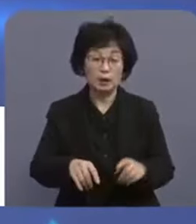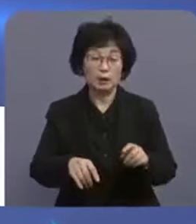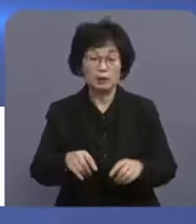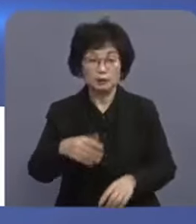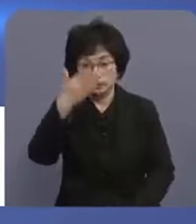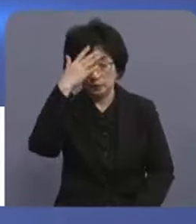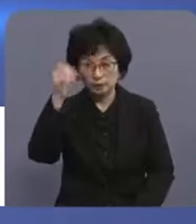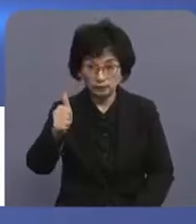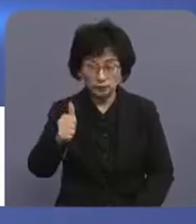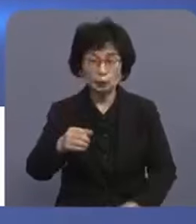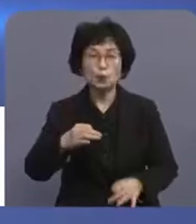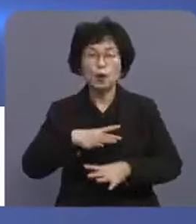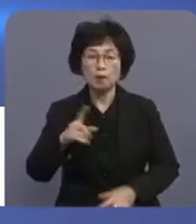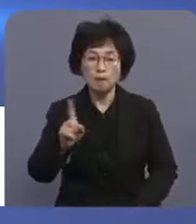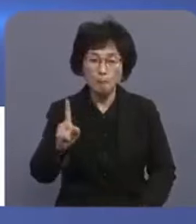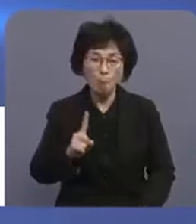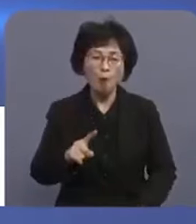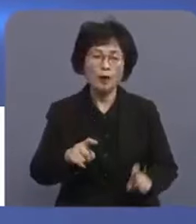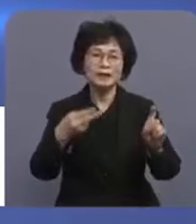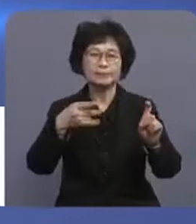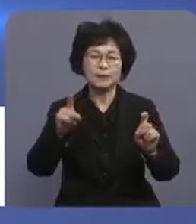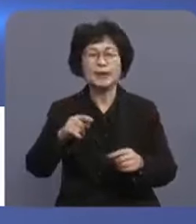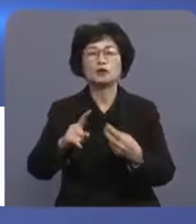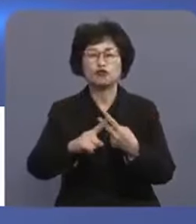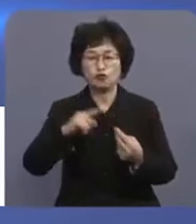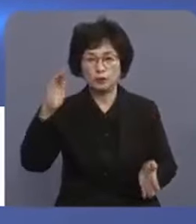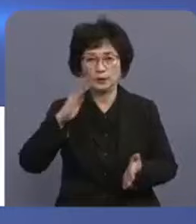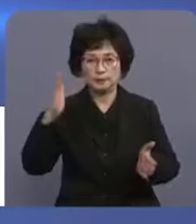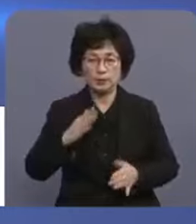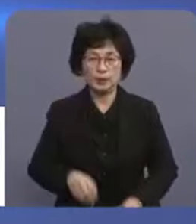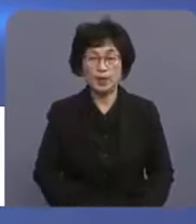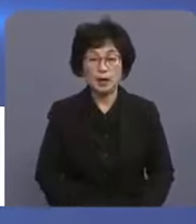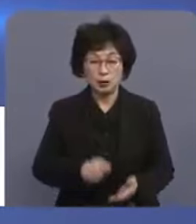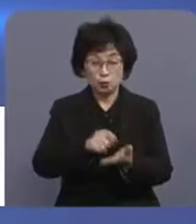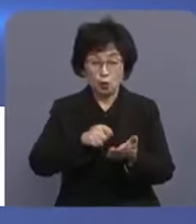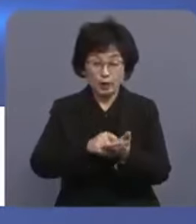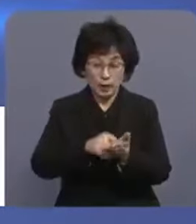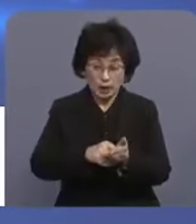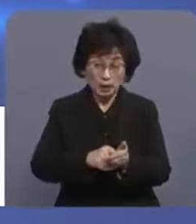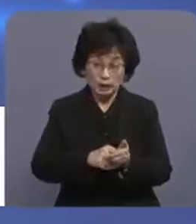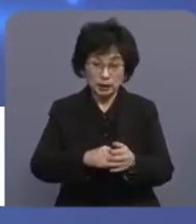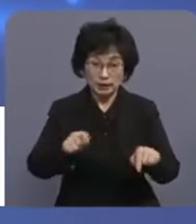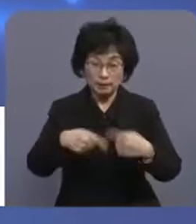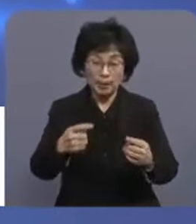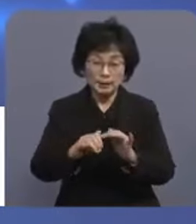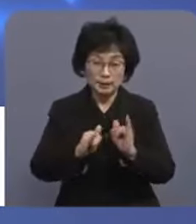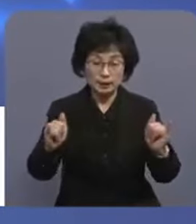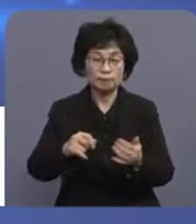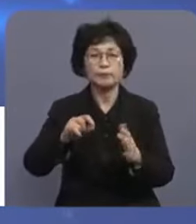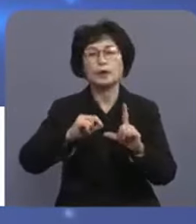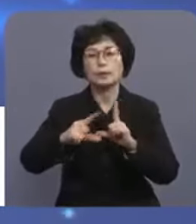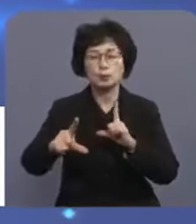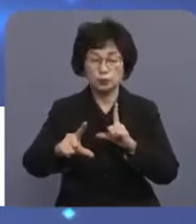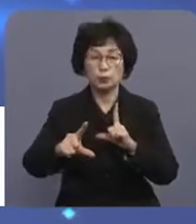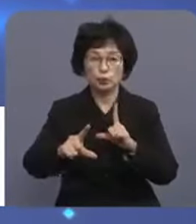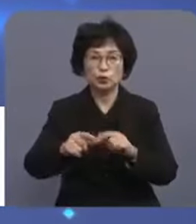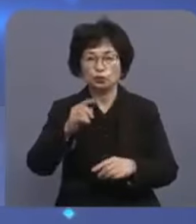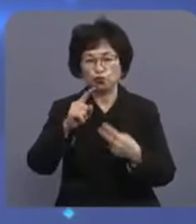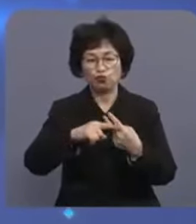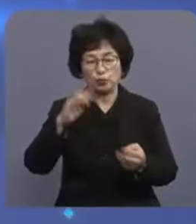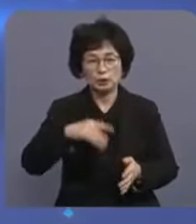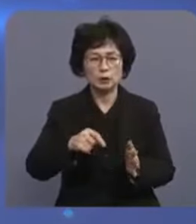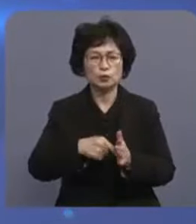총책, 놀랍게도 10대 중학생이었습니다. 도박 참가자 대부분도 중학생, 심지어 초등학생도 포함되어 있습니다. 보도에